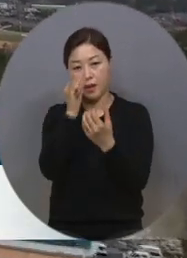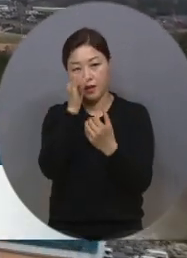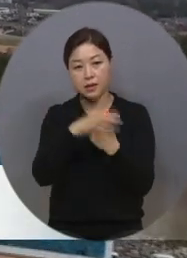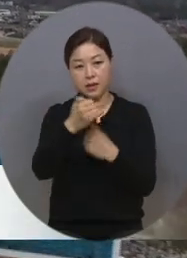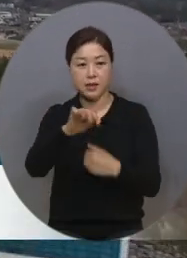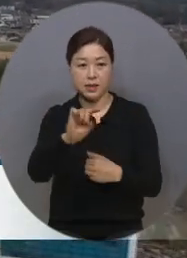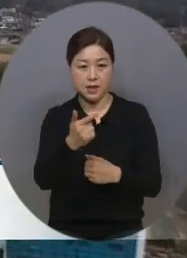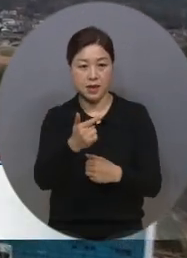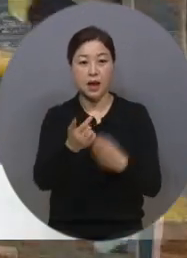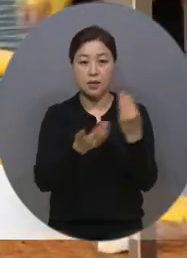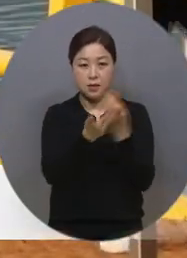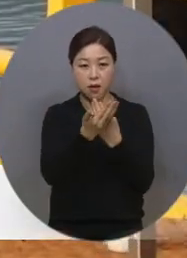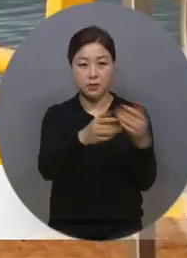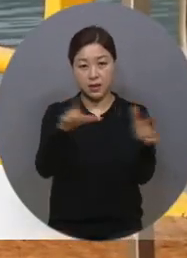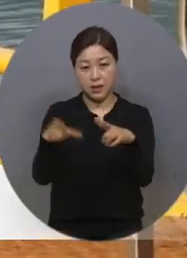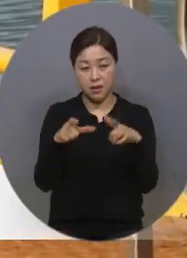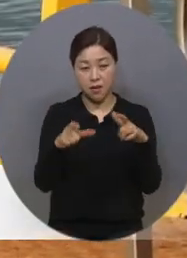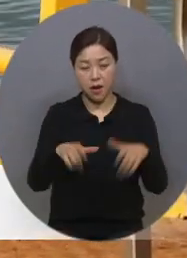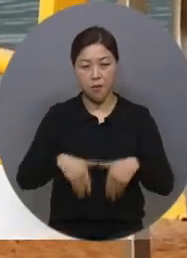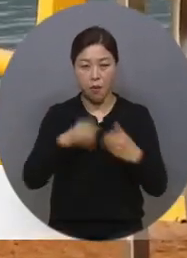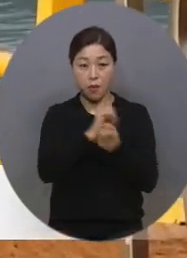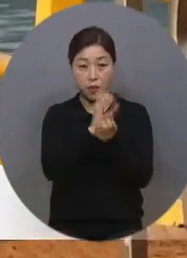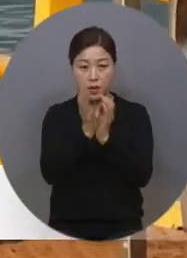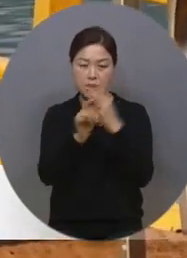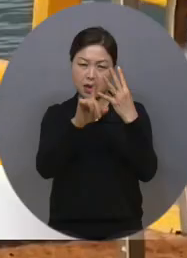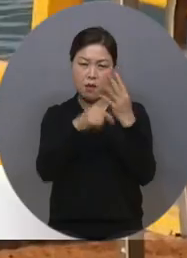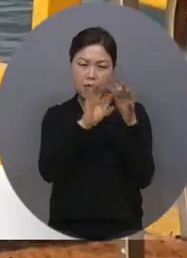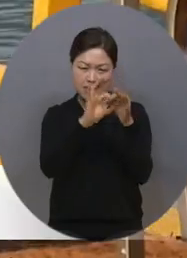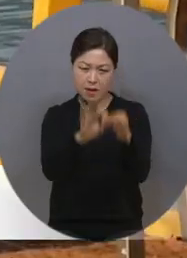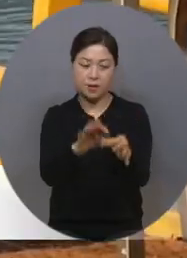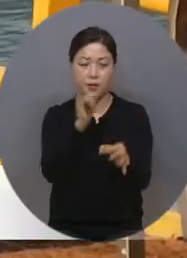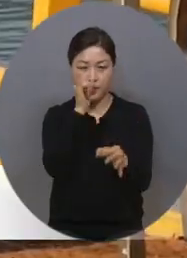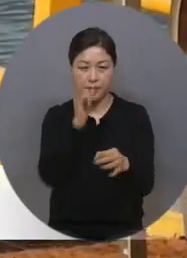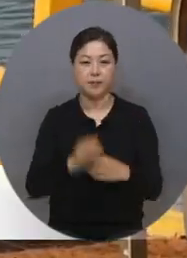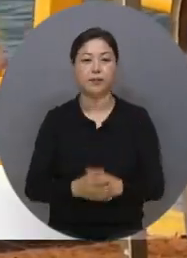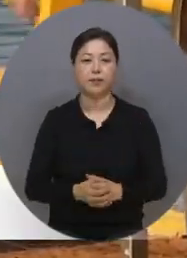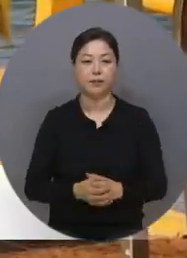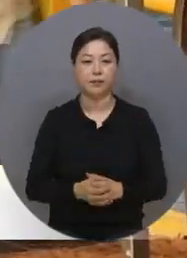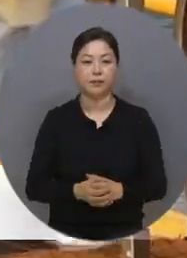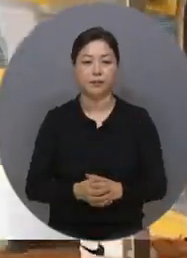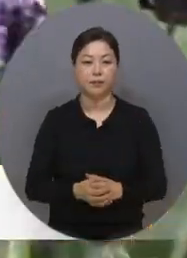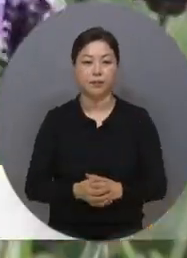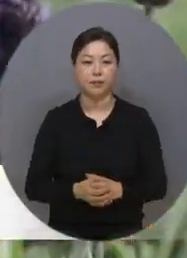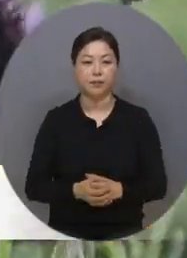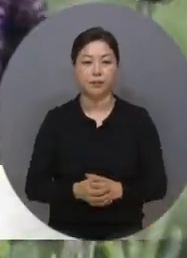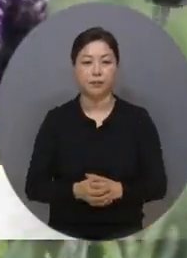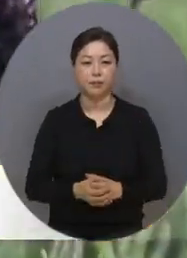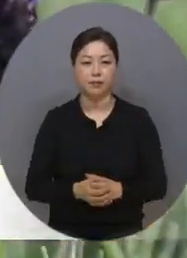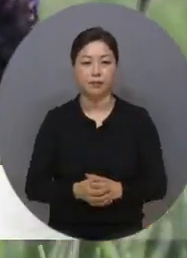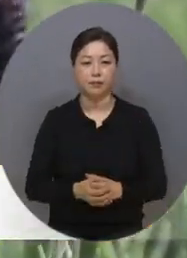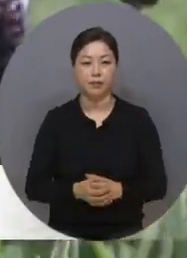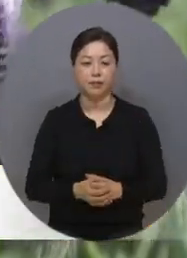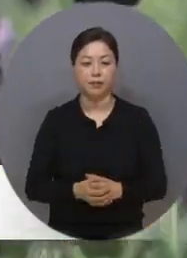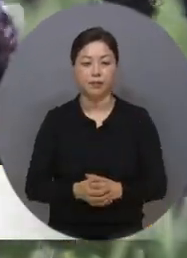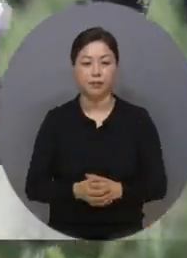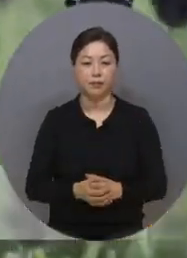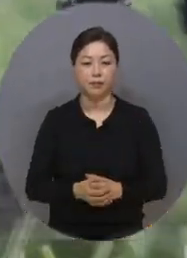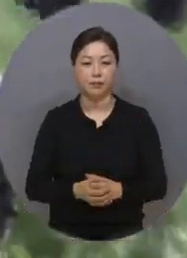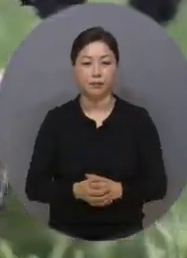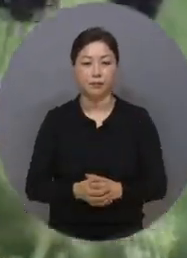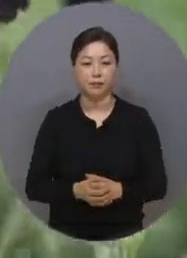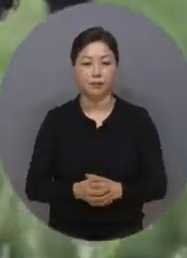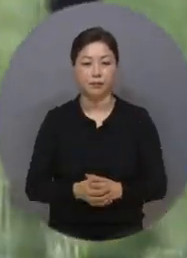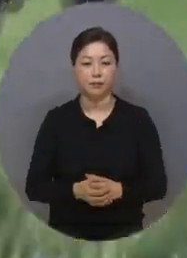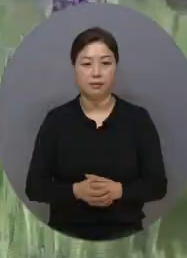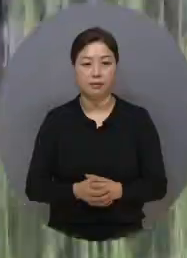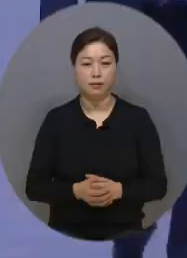봄꽃을 맞이하는 축제가 4월 내내 색색의 빛깔로 이어질 전망입니다. 복지TV 뉴스 김정현입니다.